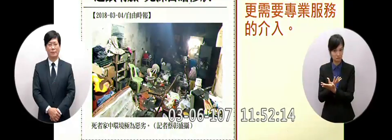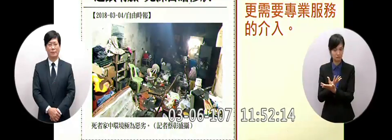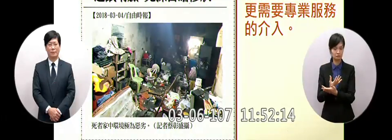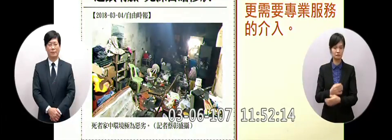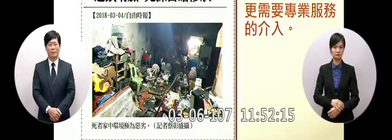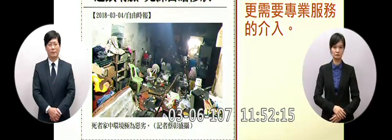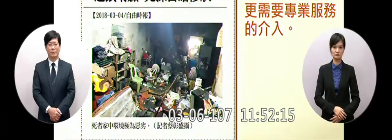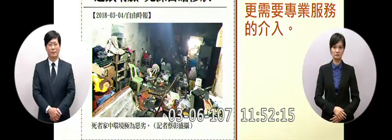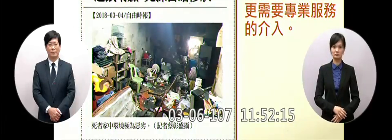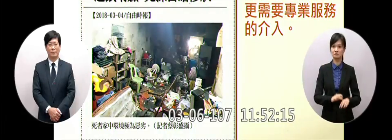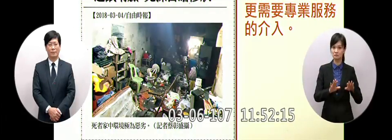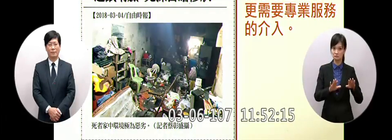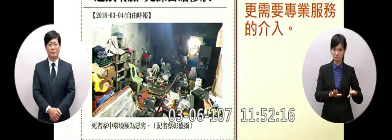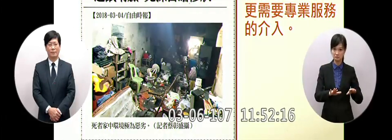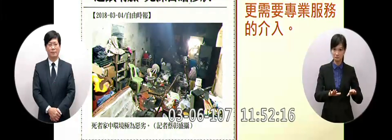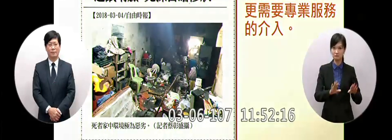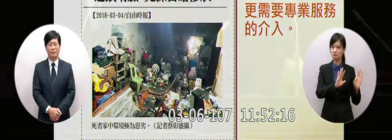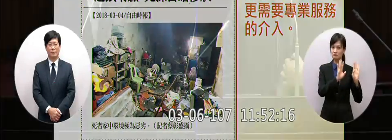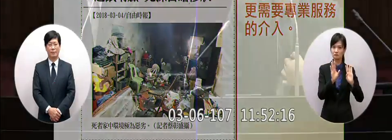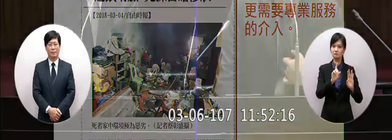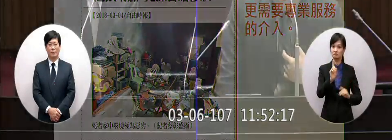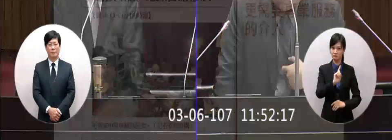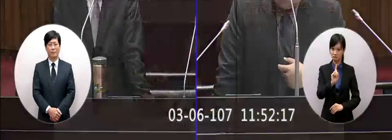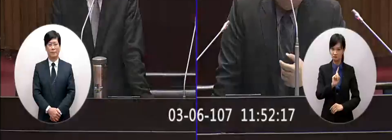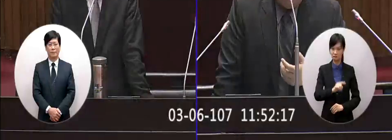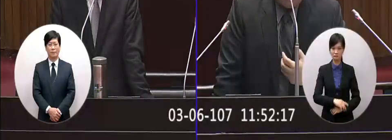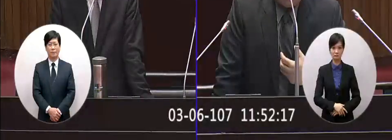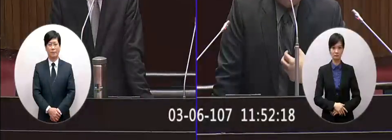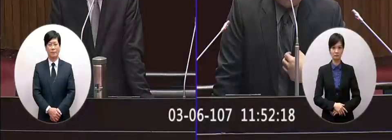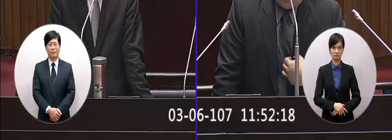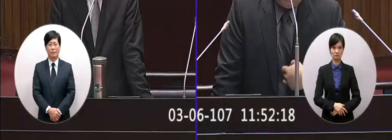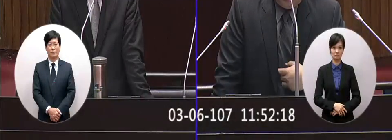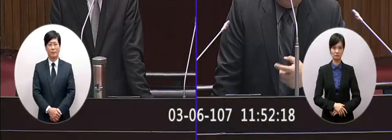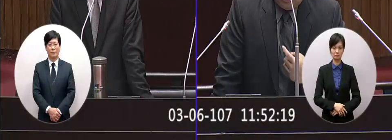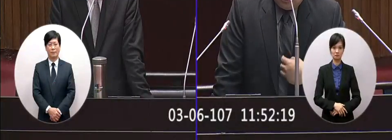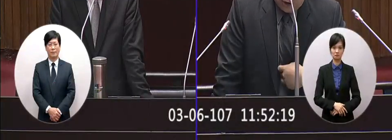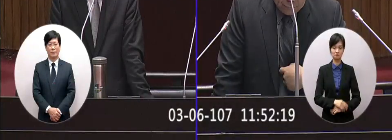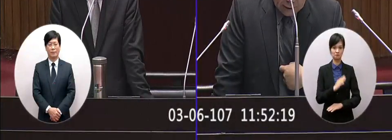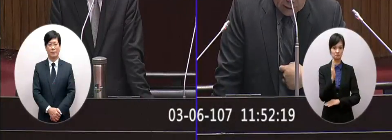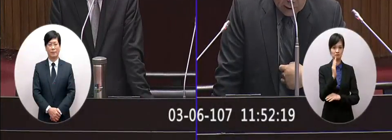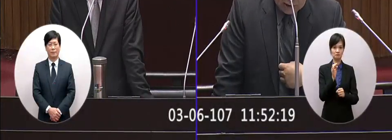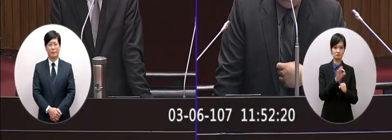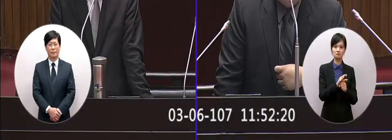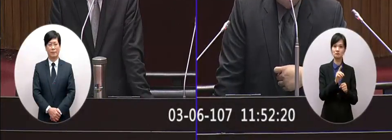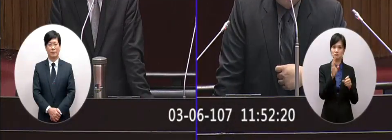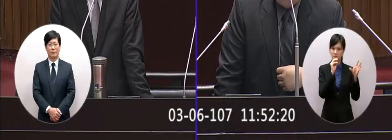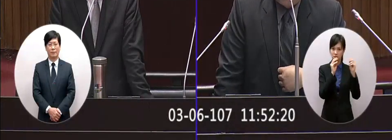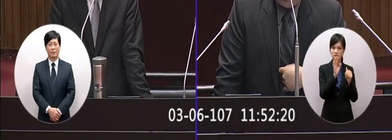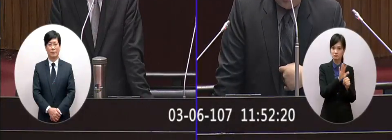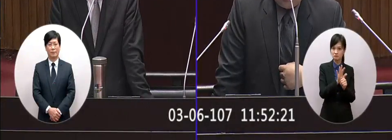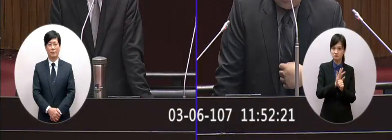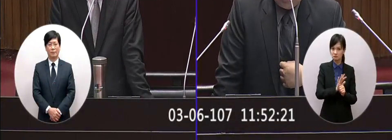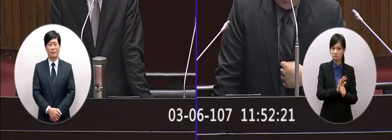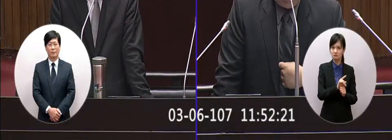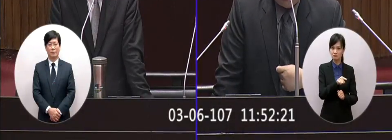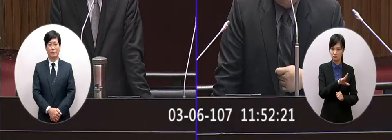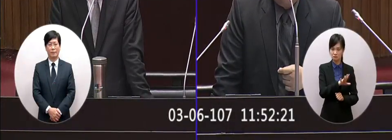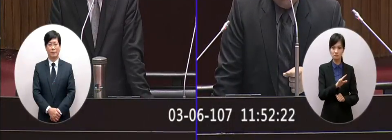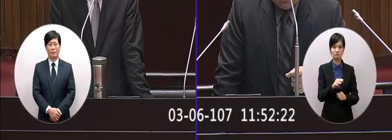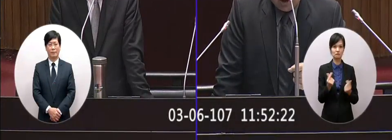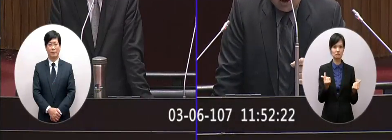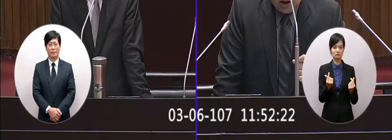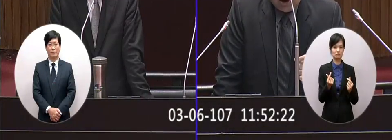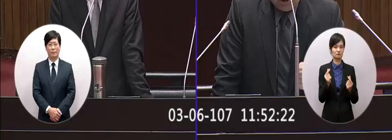好。那现在的情况里面的话，有相关的就是说资源，以最近发生的新竹的事件的家庭七